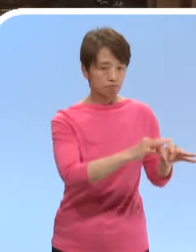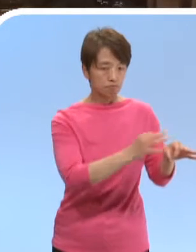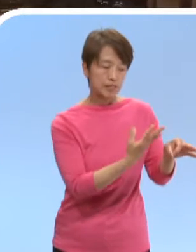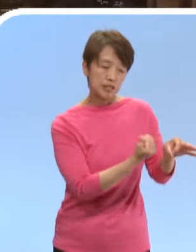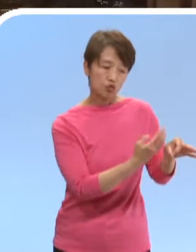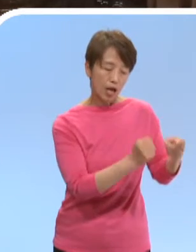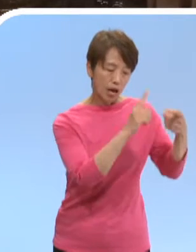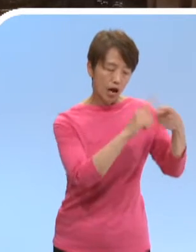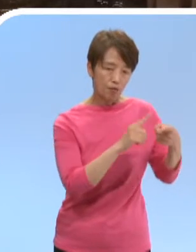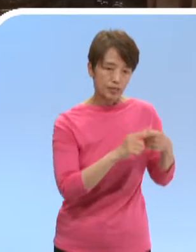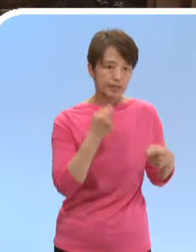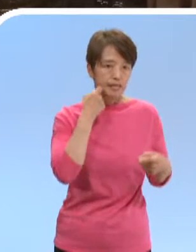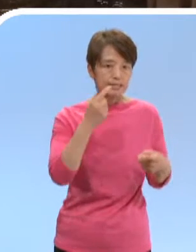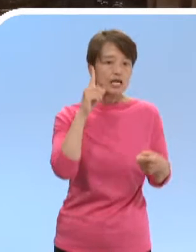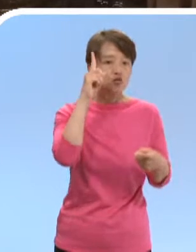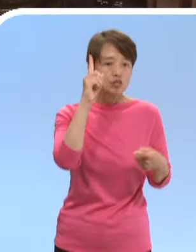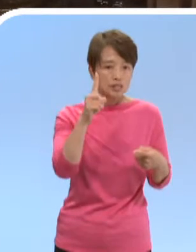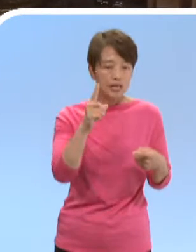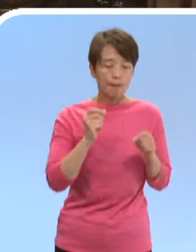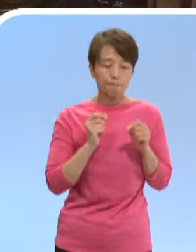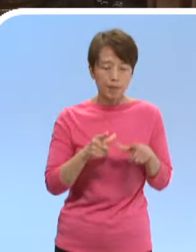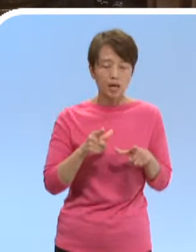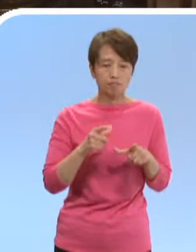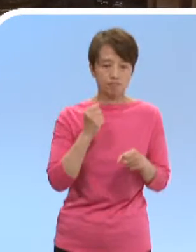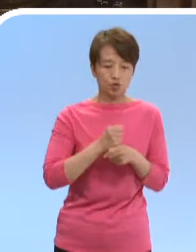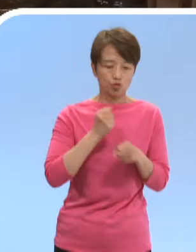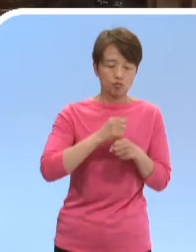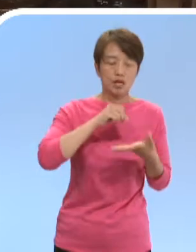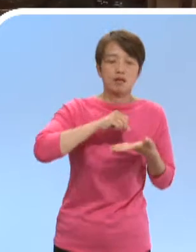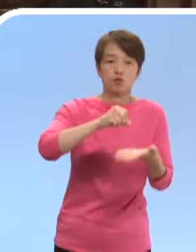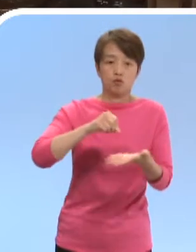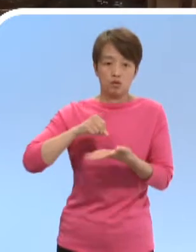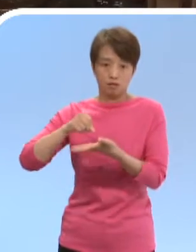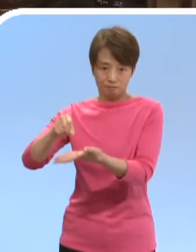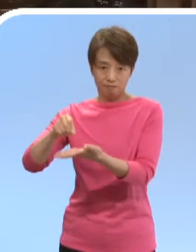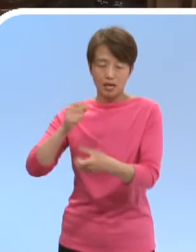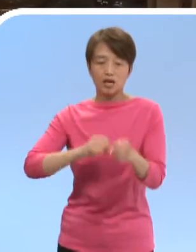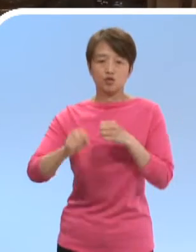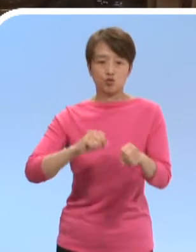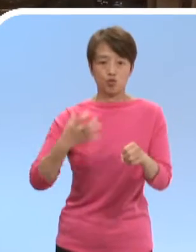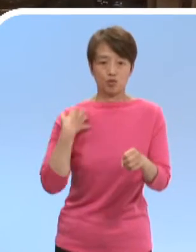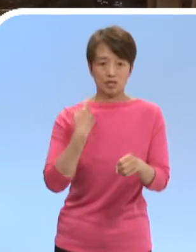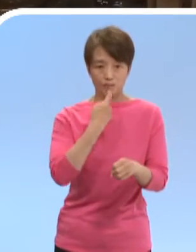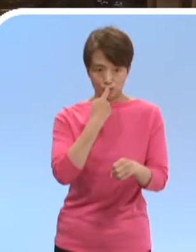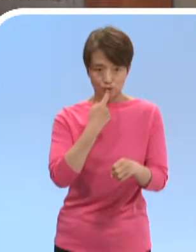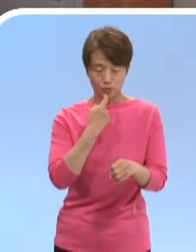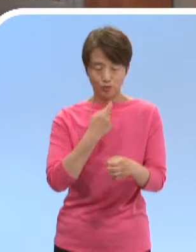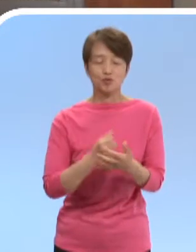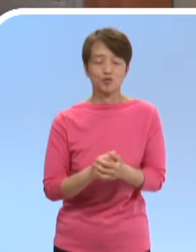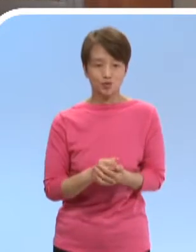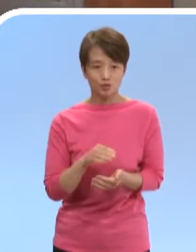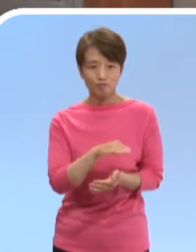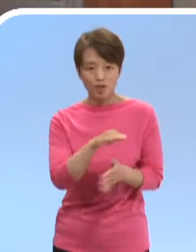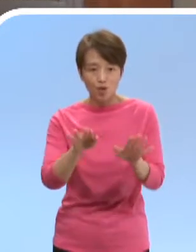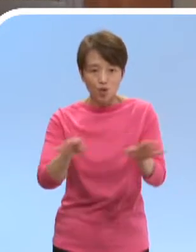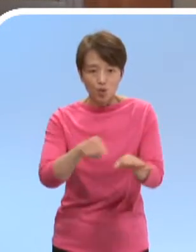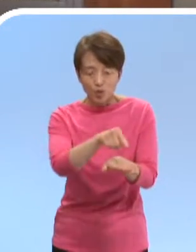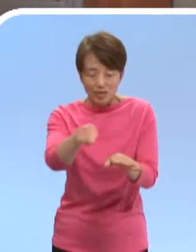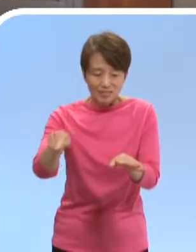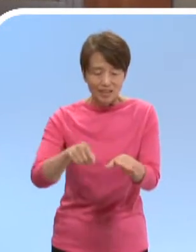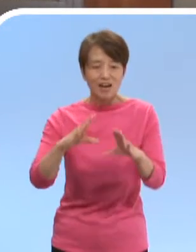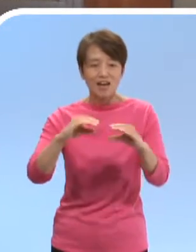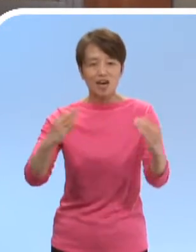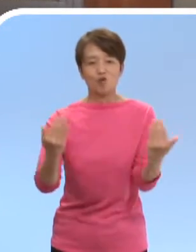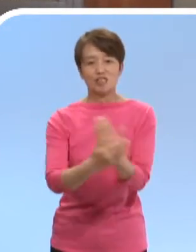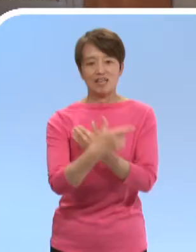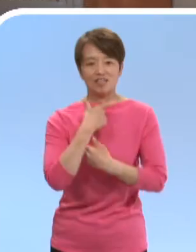て、月に一度なんですけど100円につき1個の揚げパンを届けるっていう活動をしてます。社会的養護を受けている子どもた